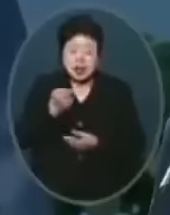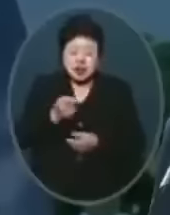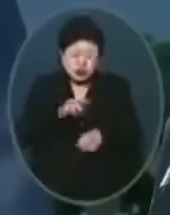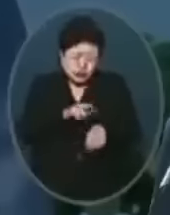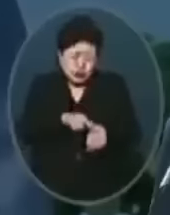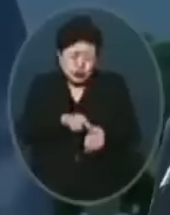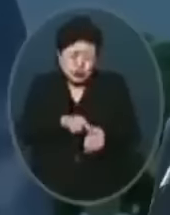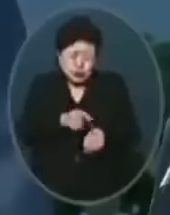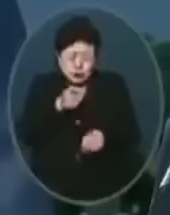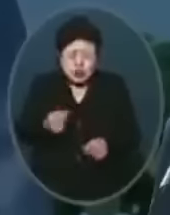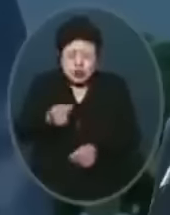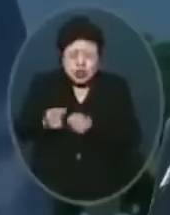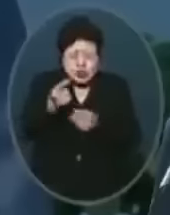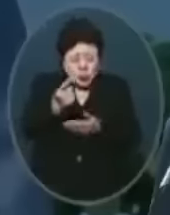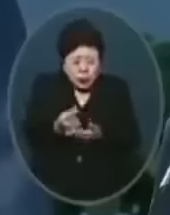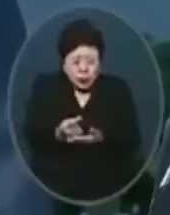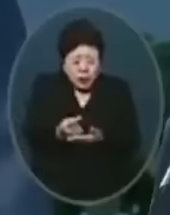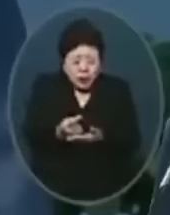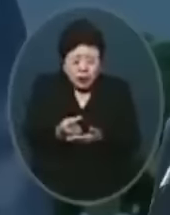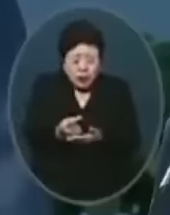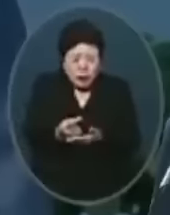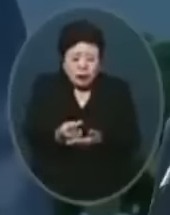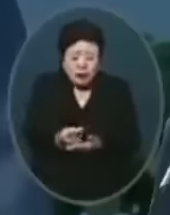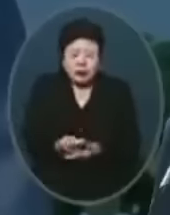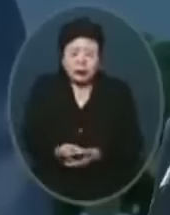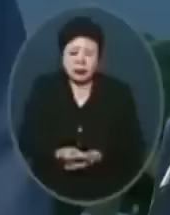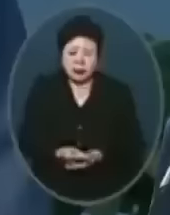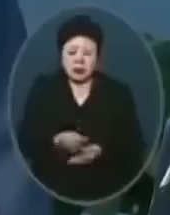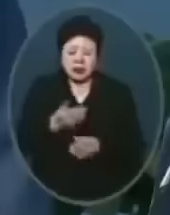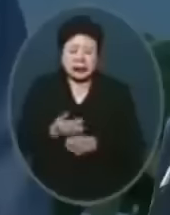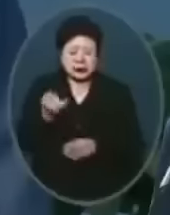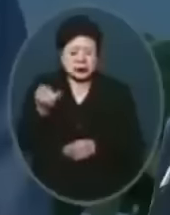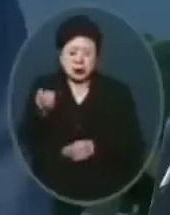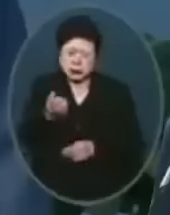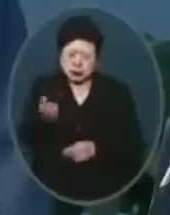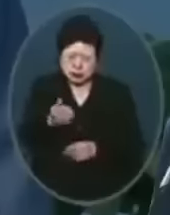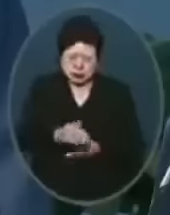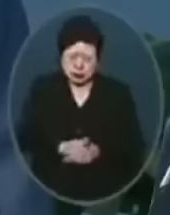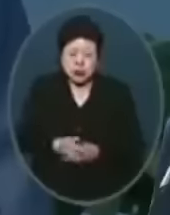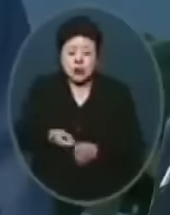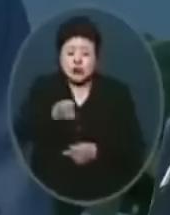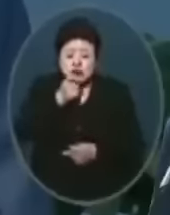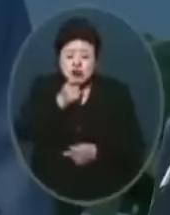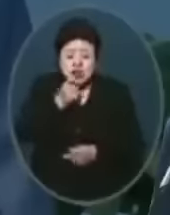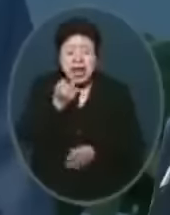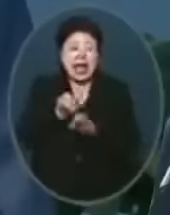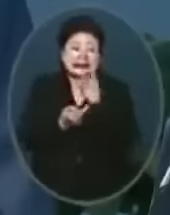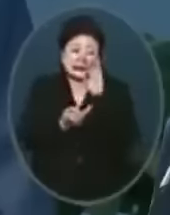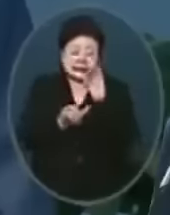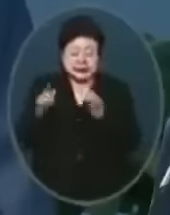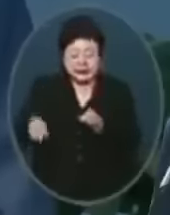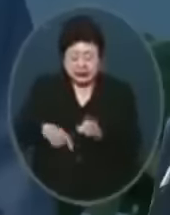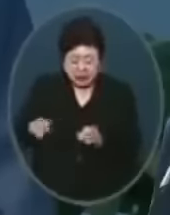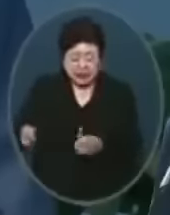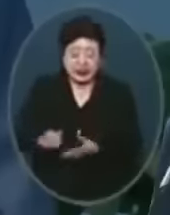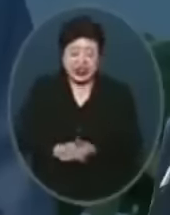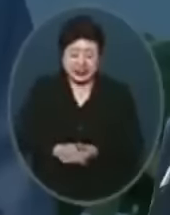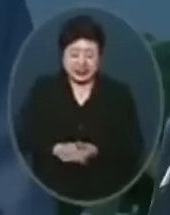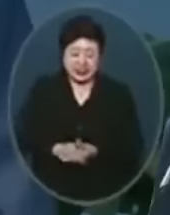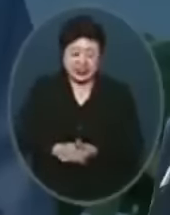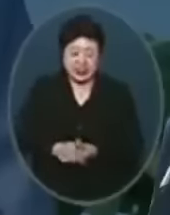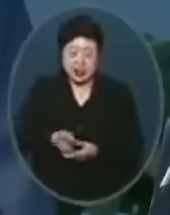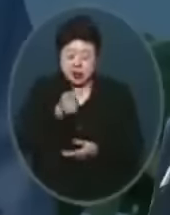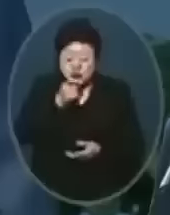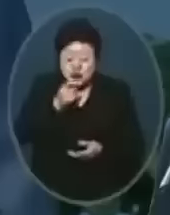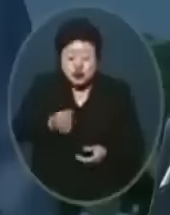12시에 물길러 나온 사마리아인이 없습니다. 물은 아침이나 저녁에